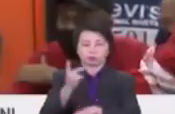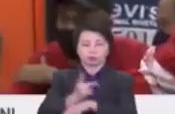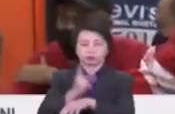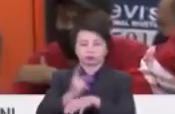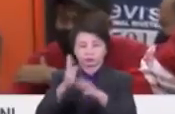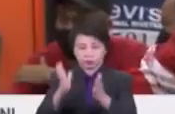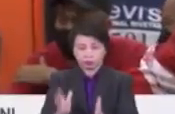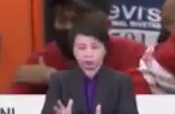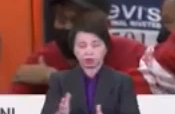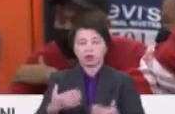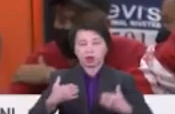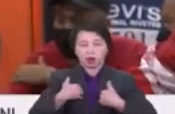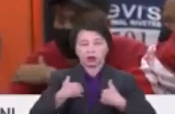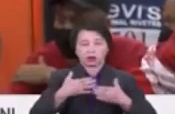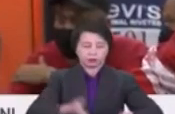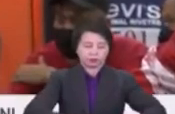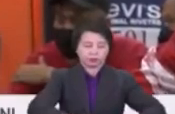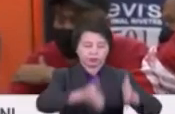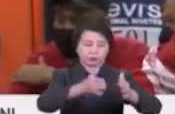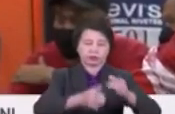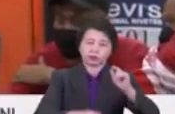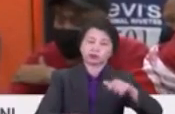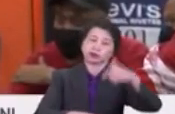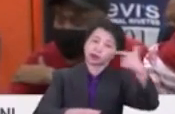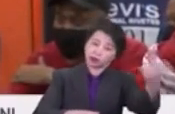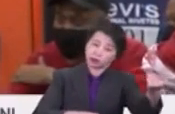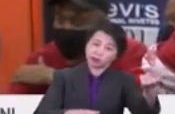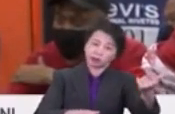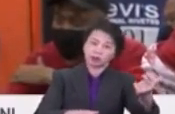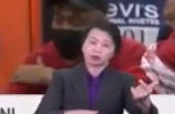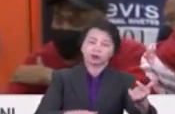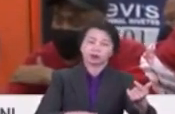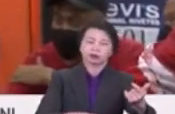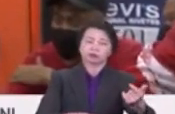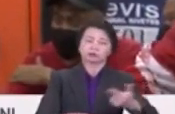Ada juga jalan-jalan yang lain yang rusak,